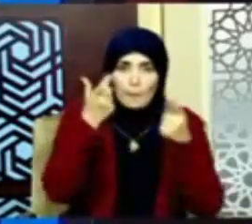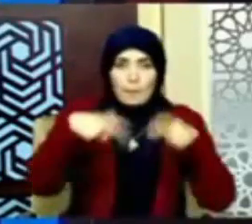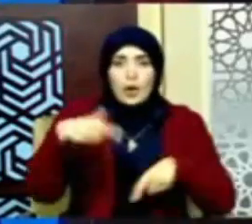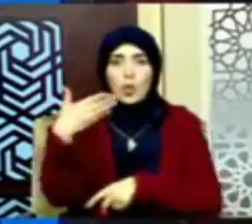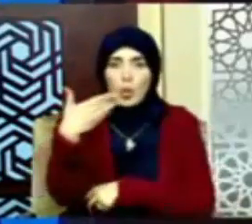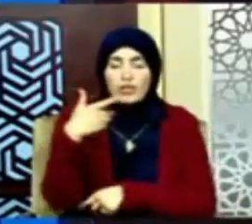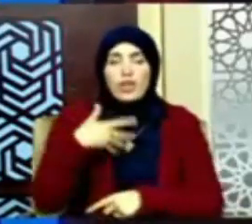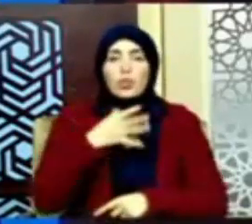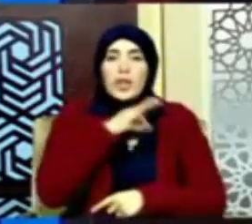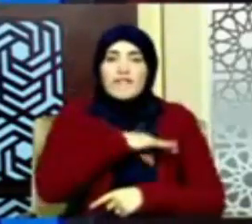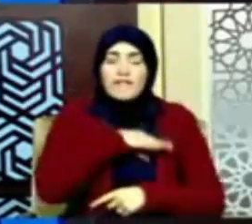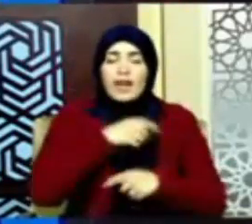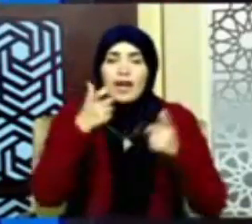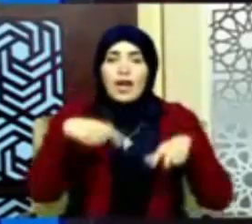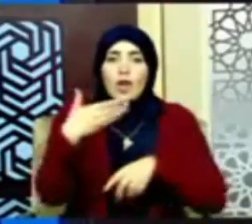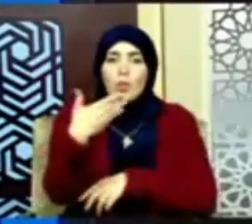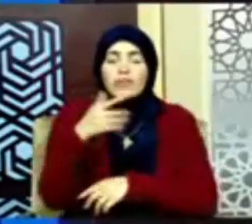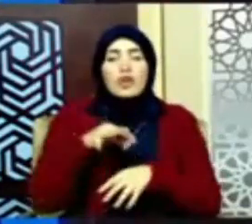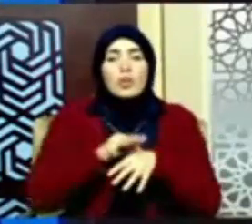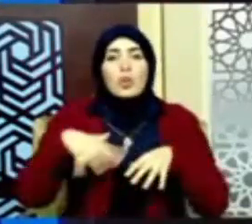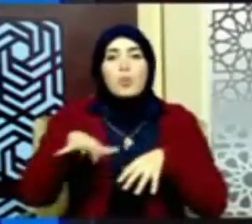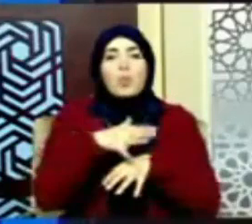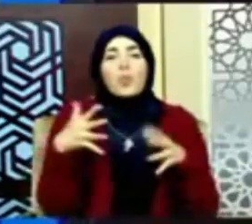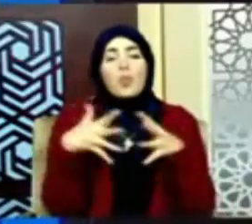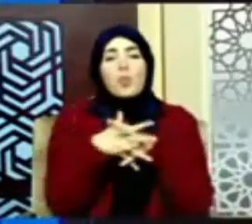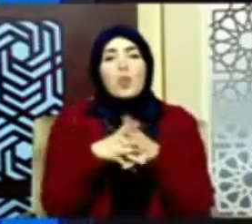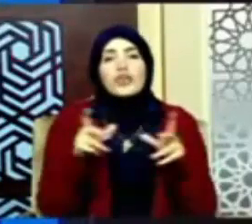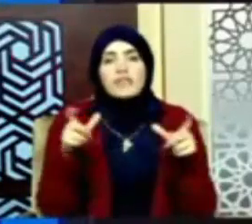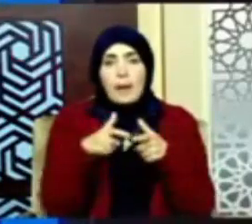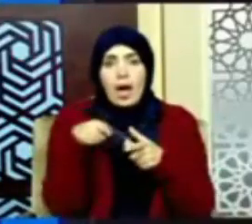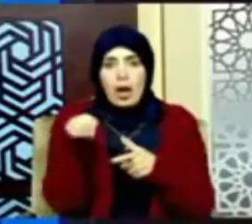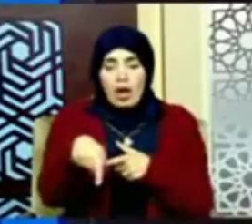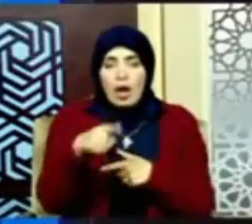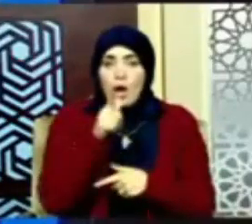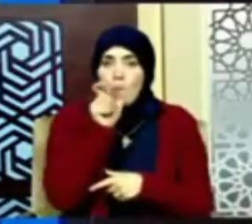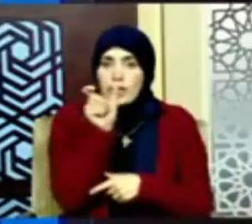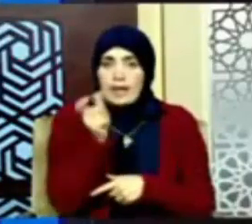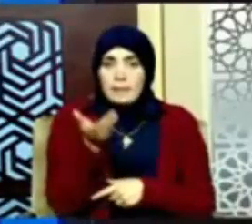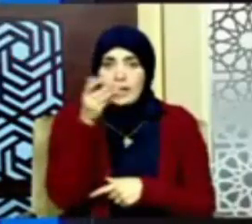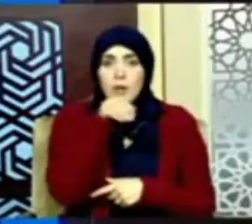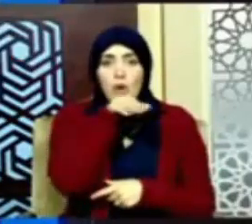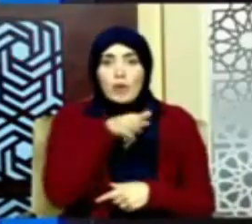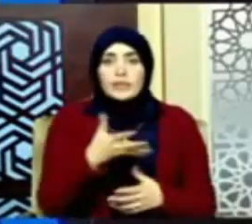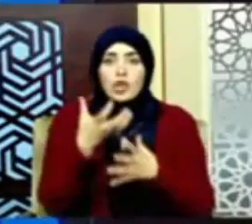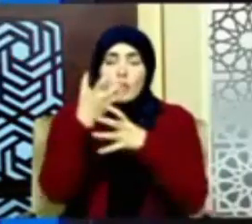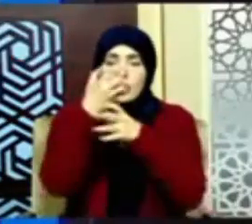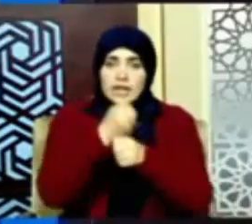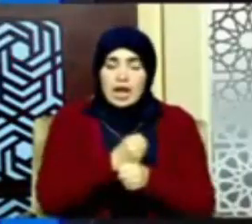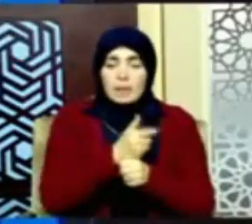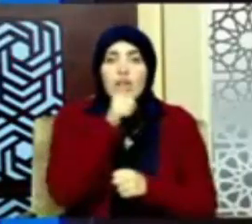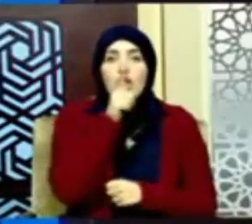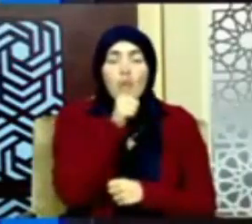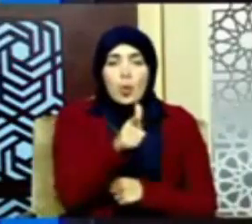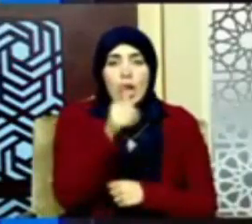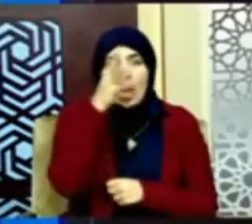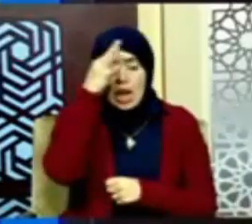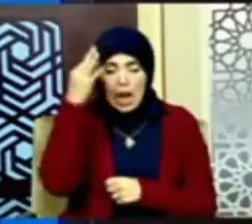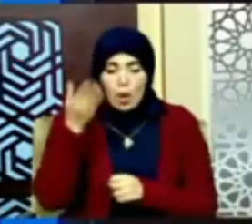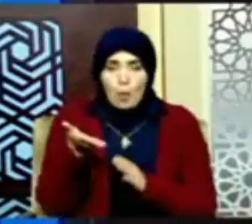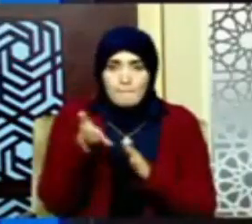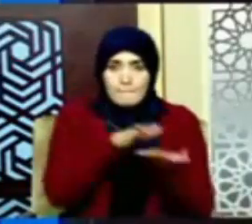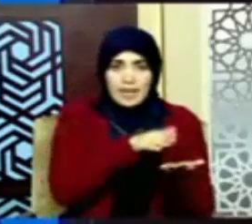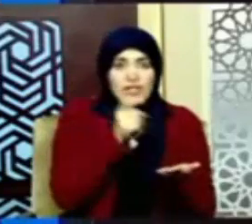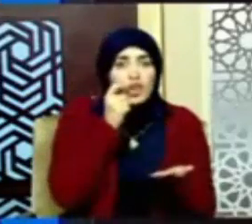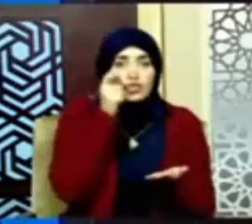لدينهم ووطنهم ومجتمعهم. والنبي صلى الله عليه وسلم يقول إذا مات ابن آدم انقطع عمله إلا